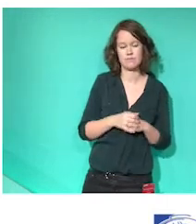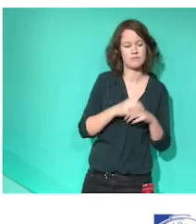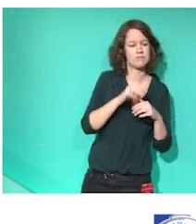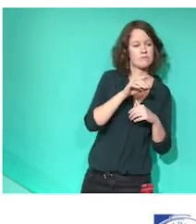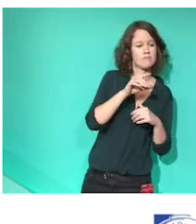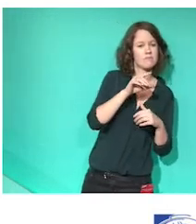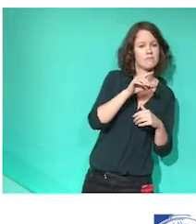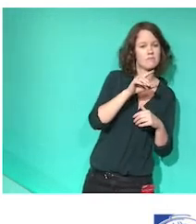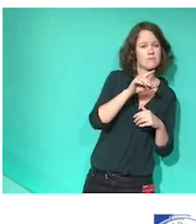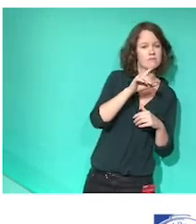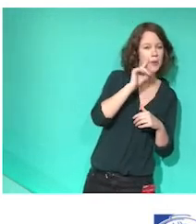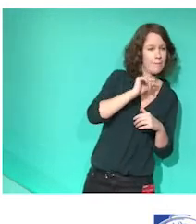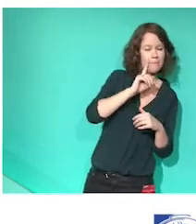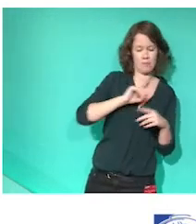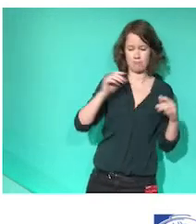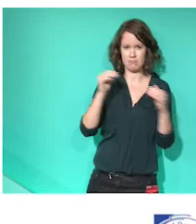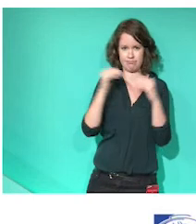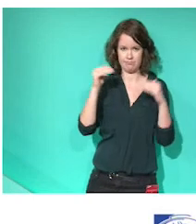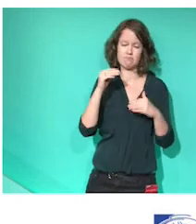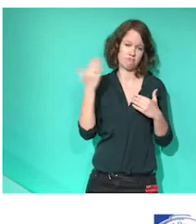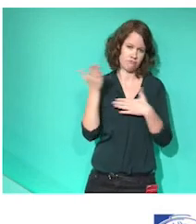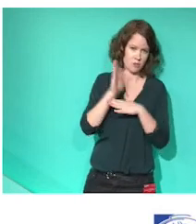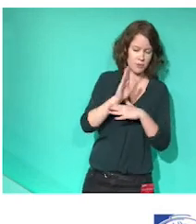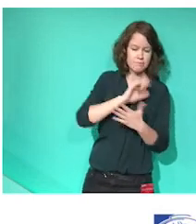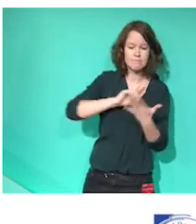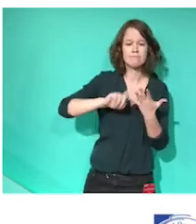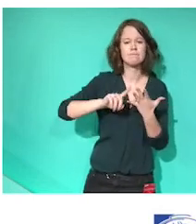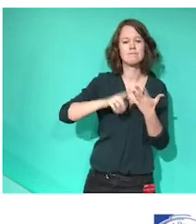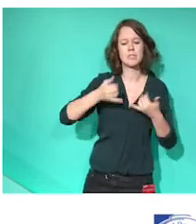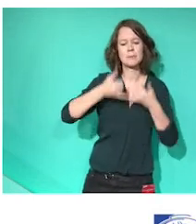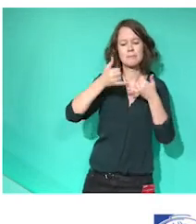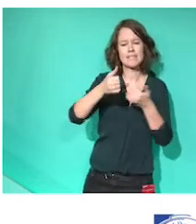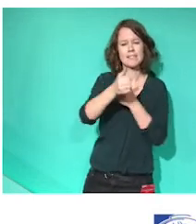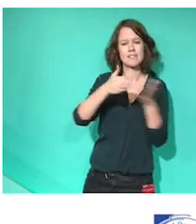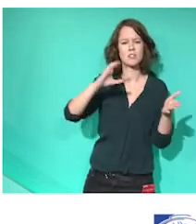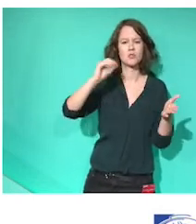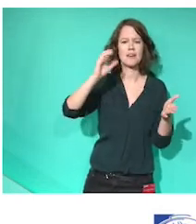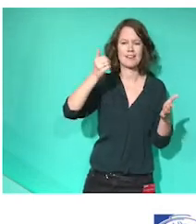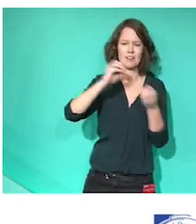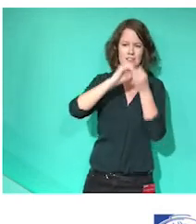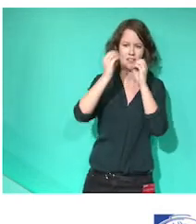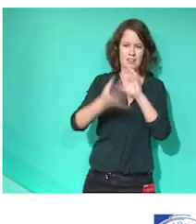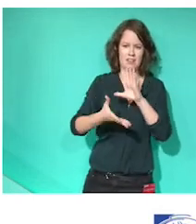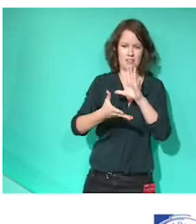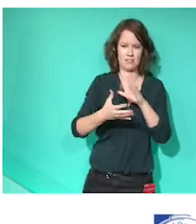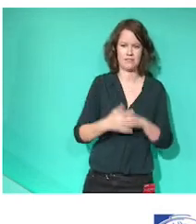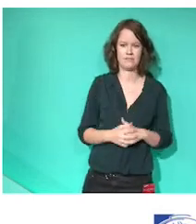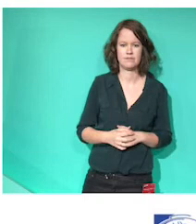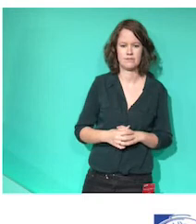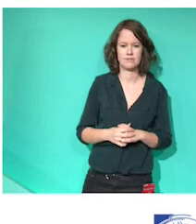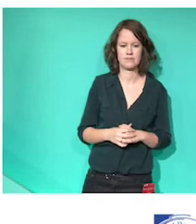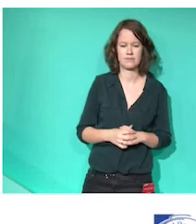Pogo Swan Bastelica, et le prix de la catégorie numérique internet Cinewoman Véronique Lebris.